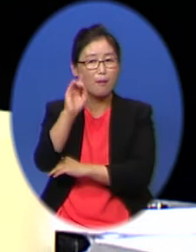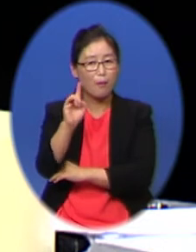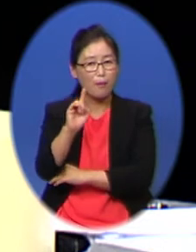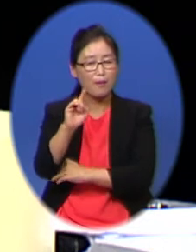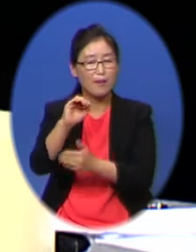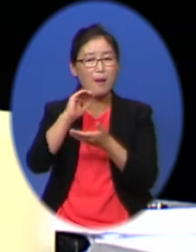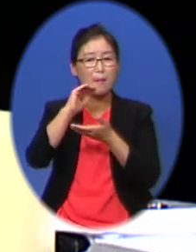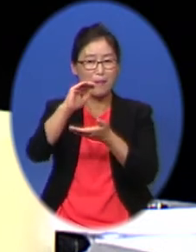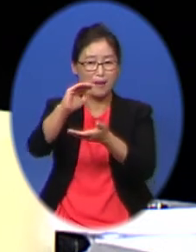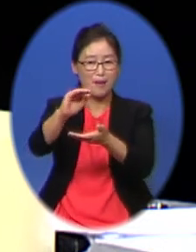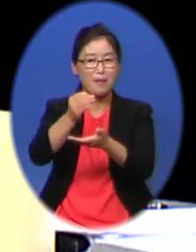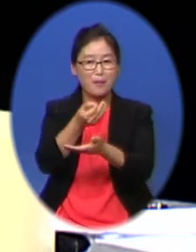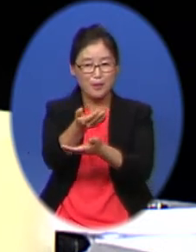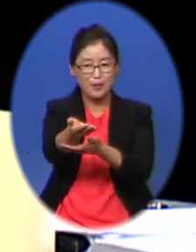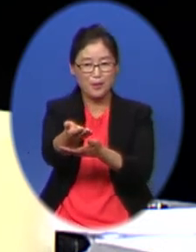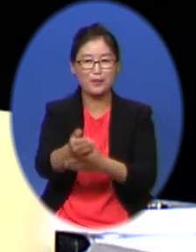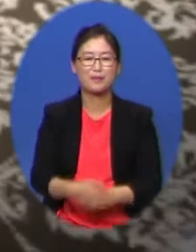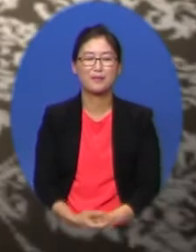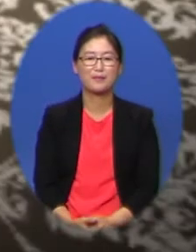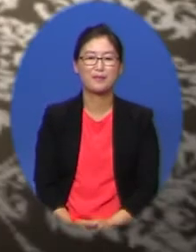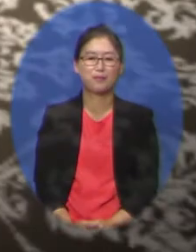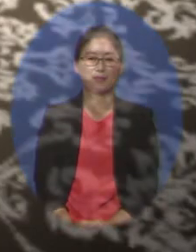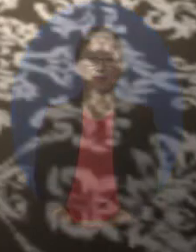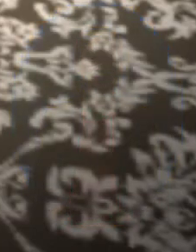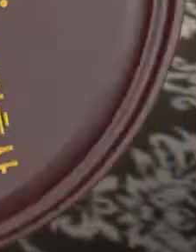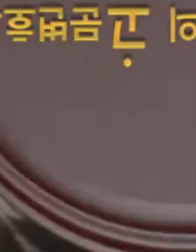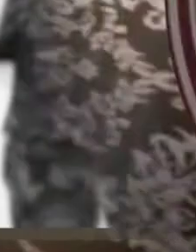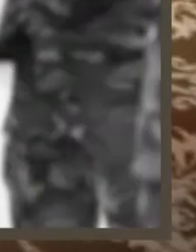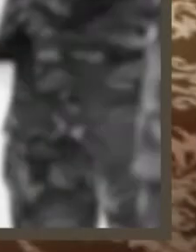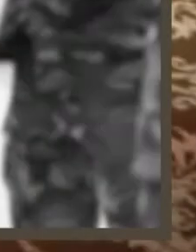먼저 만나보시겠습니다.